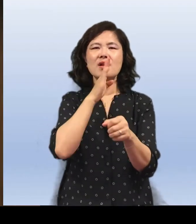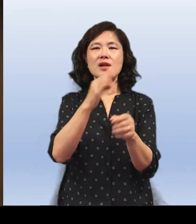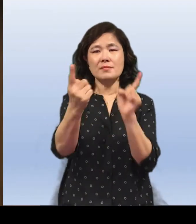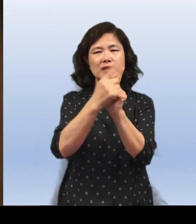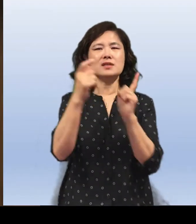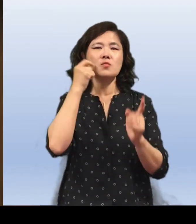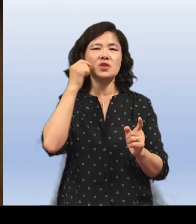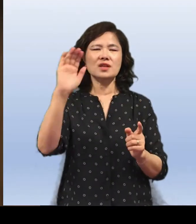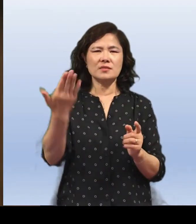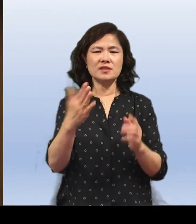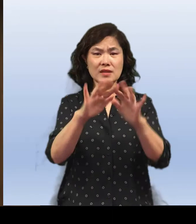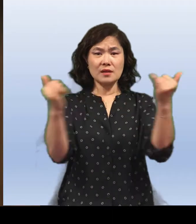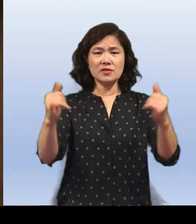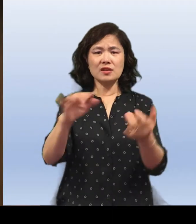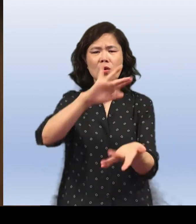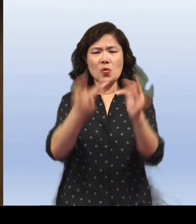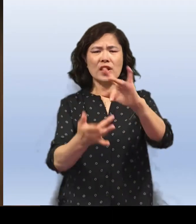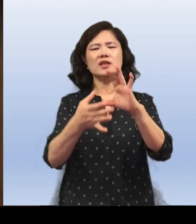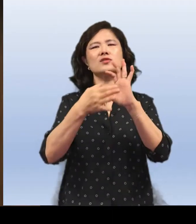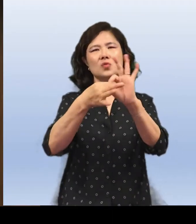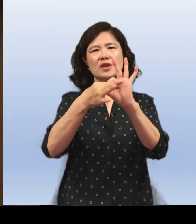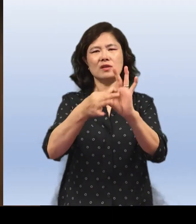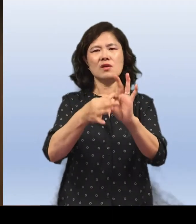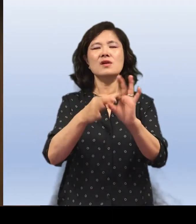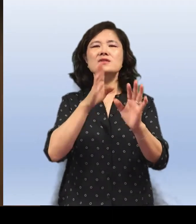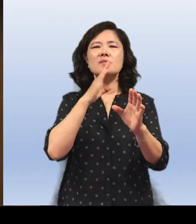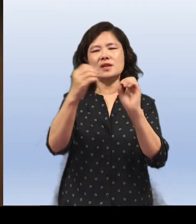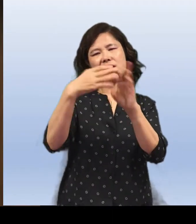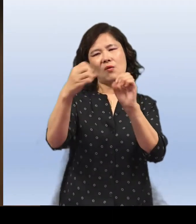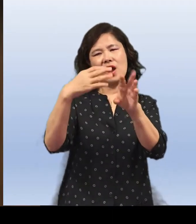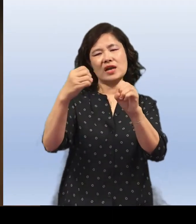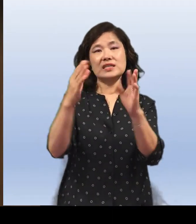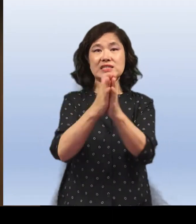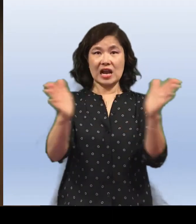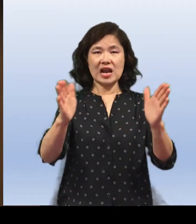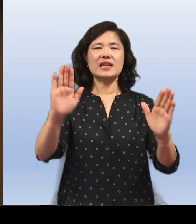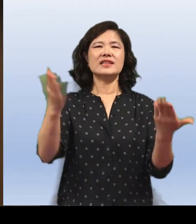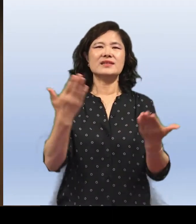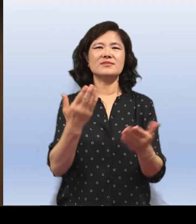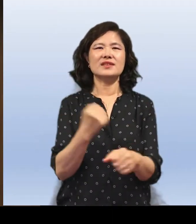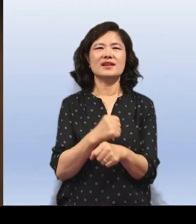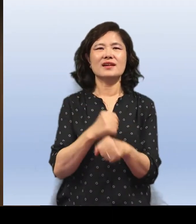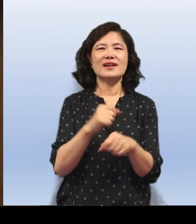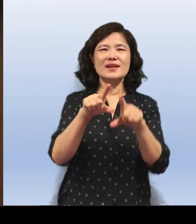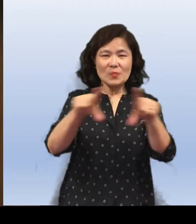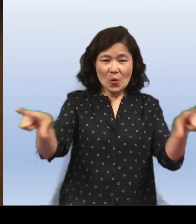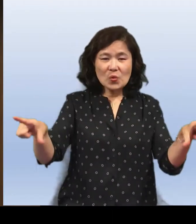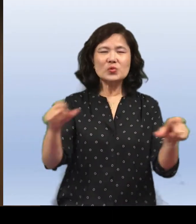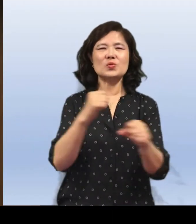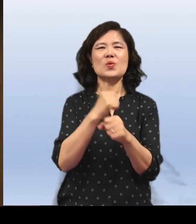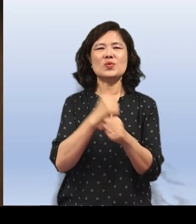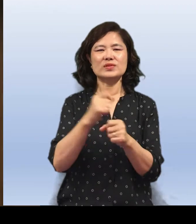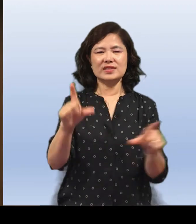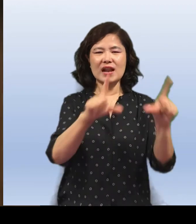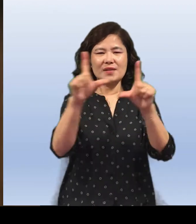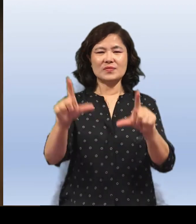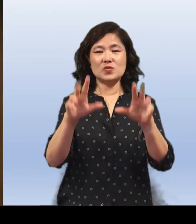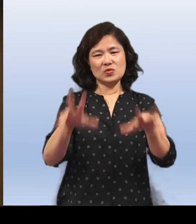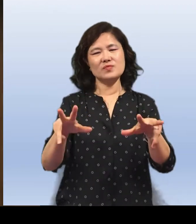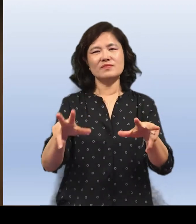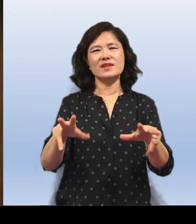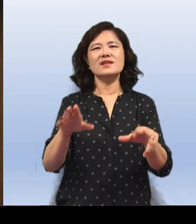일상화되면서 사람들은 온라인을 통해서 소통하기 시작했습니다. 이것이 이제 일반적인 어떻게 보면 삶이